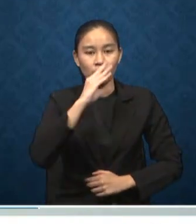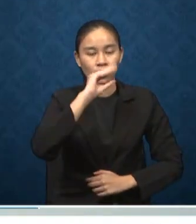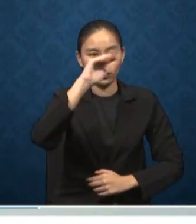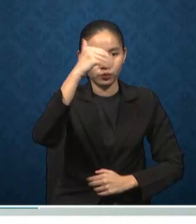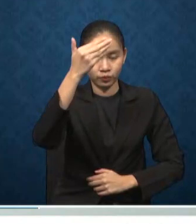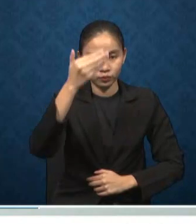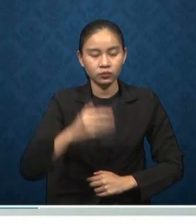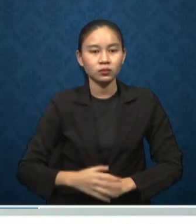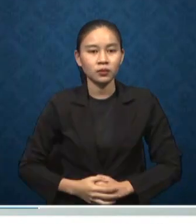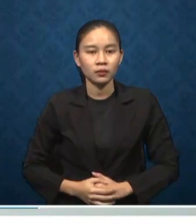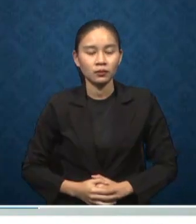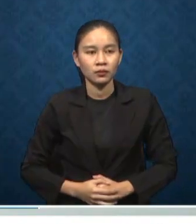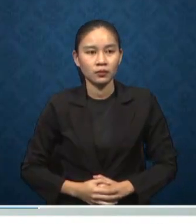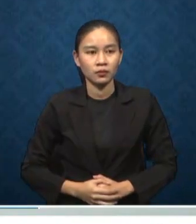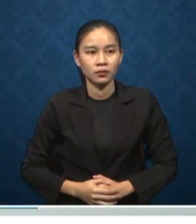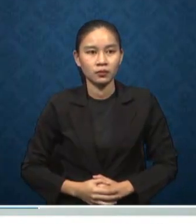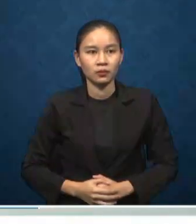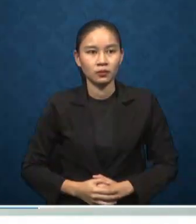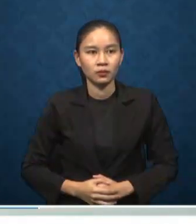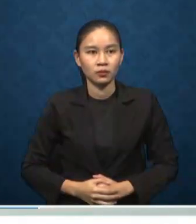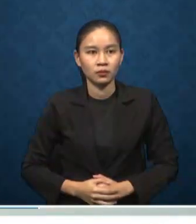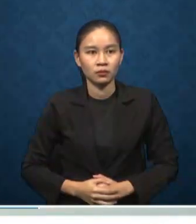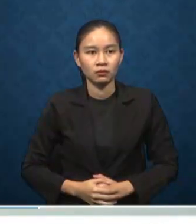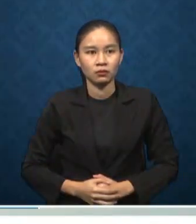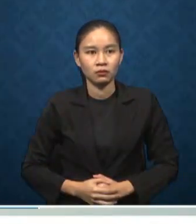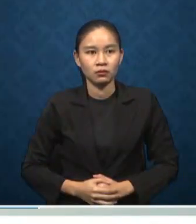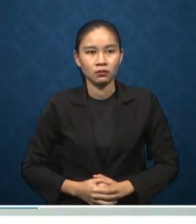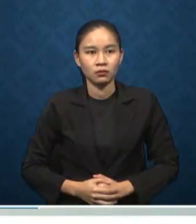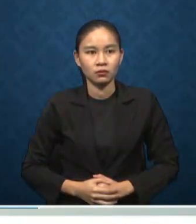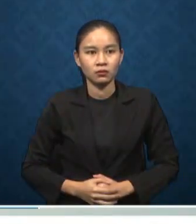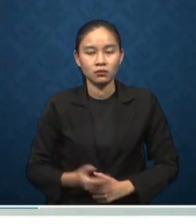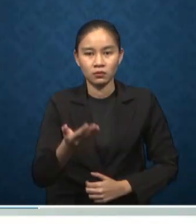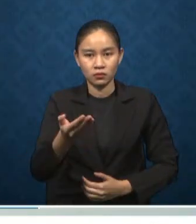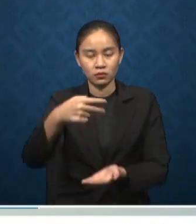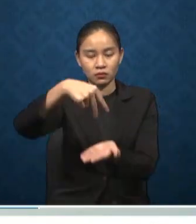เชิญท่านพลเอกพหล